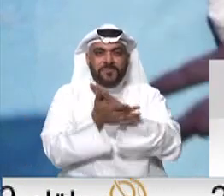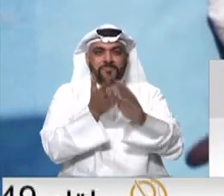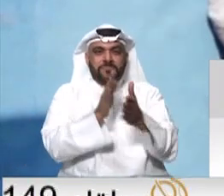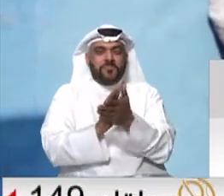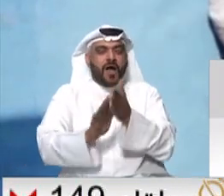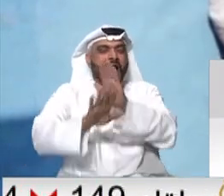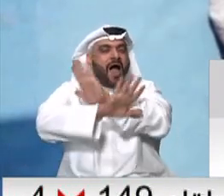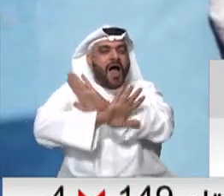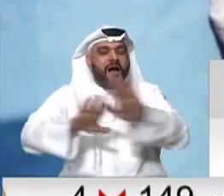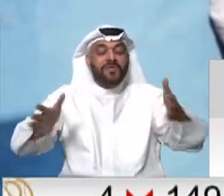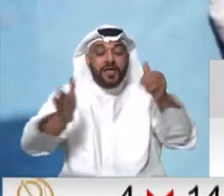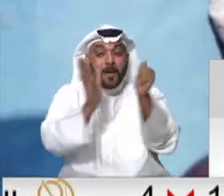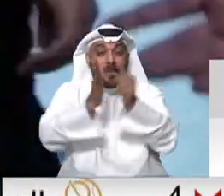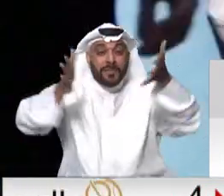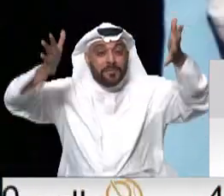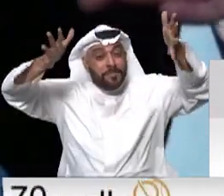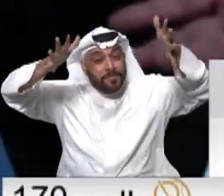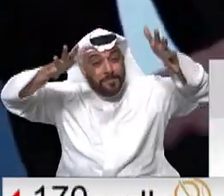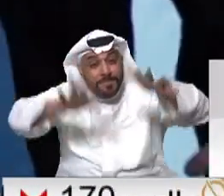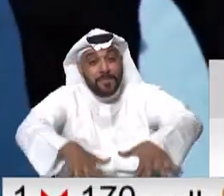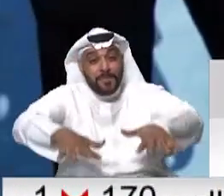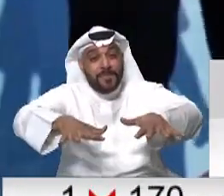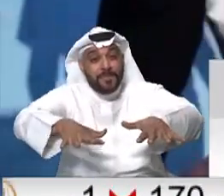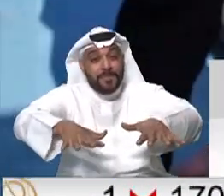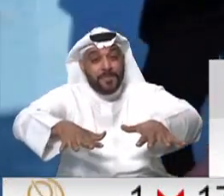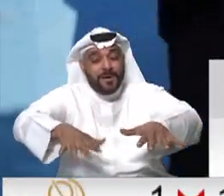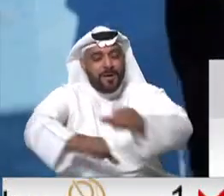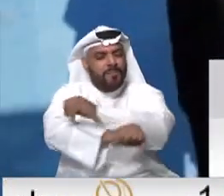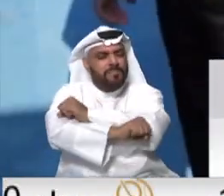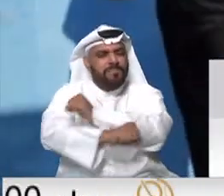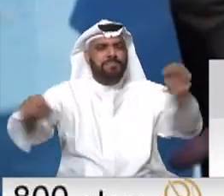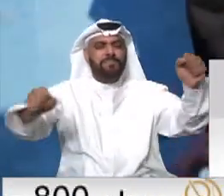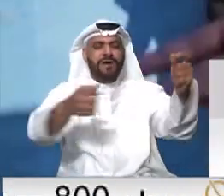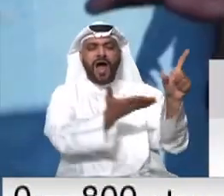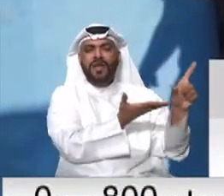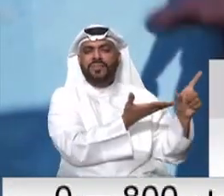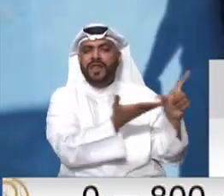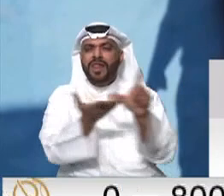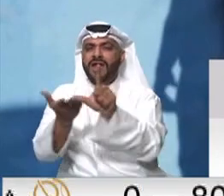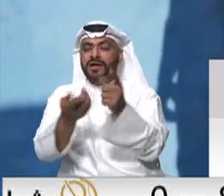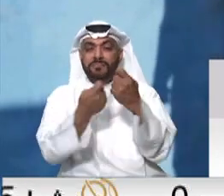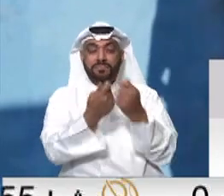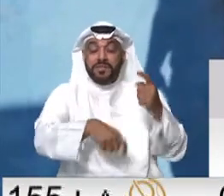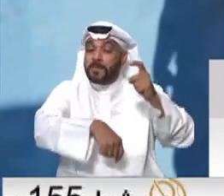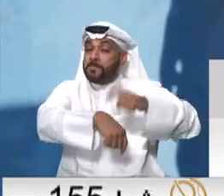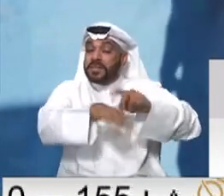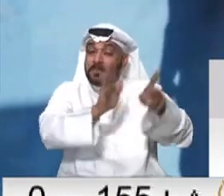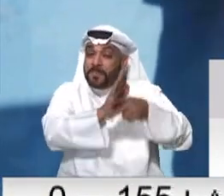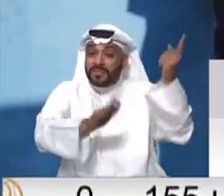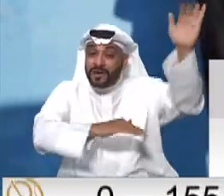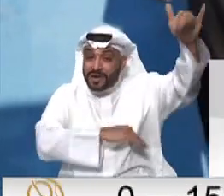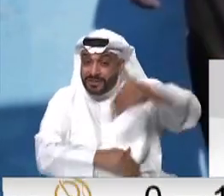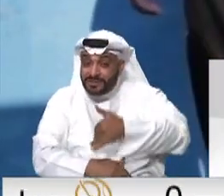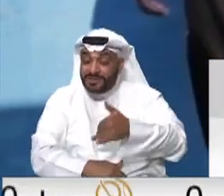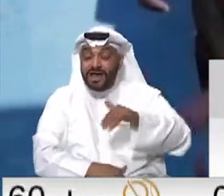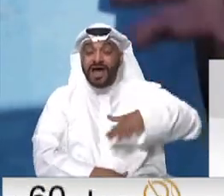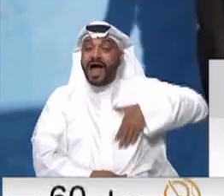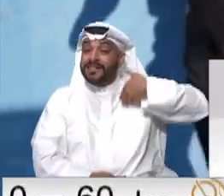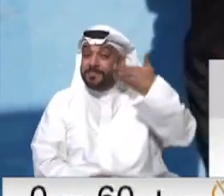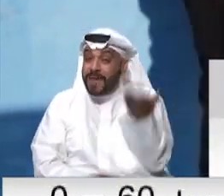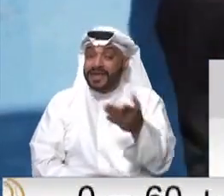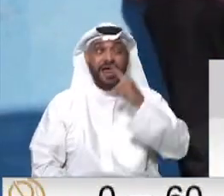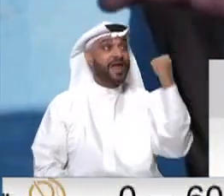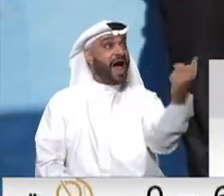حيطان الدار هجره هذه هجره اللهع مع نتمنى العالم يطلع